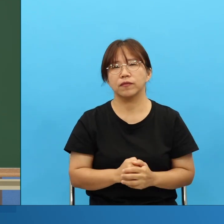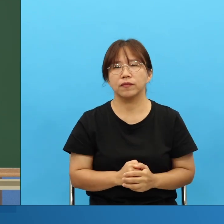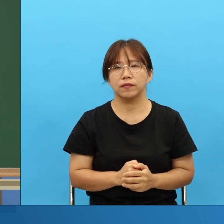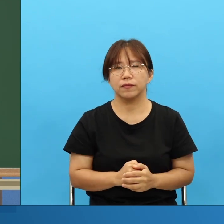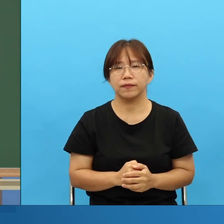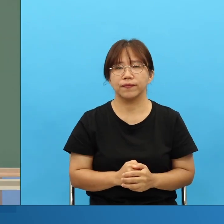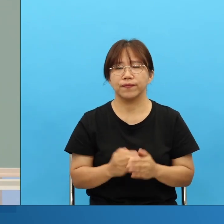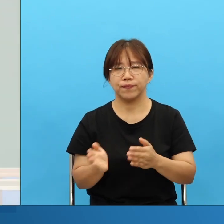다음.